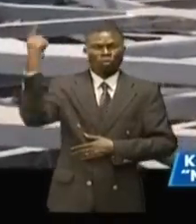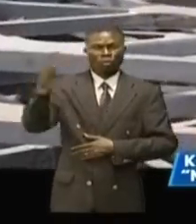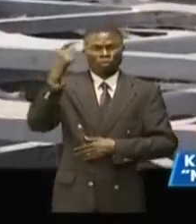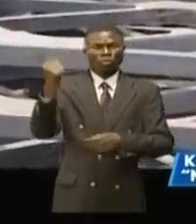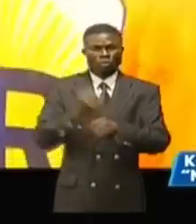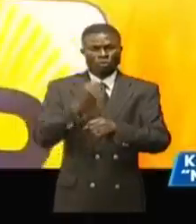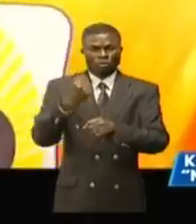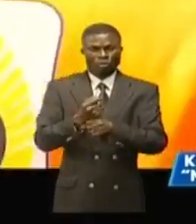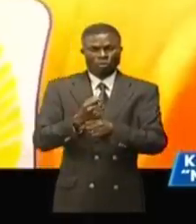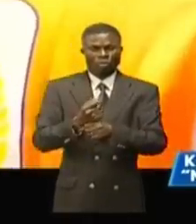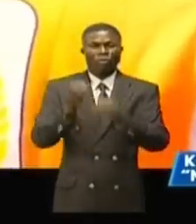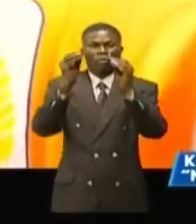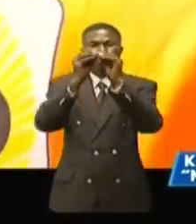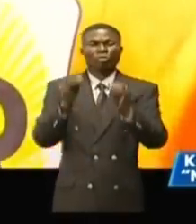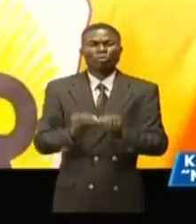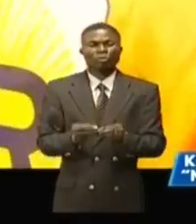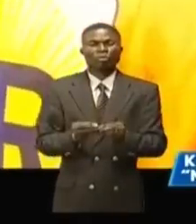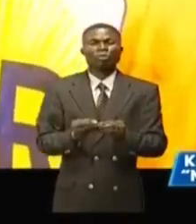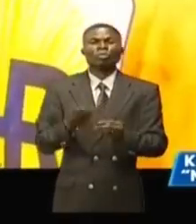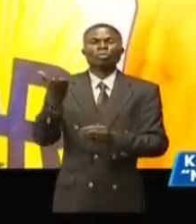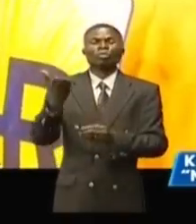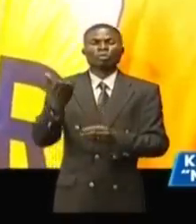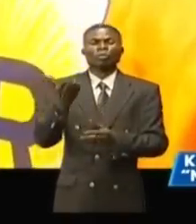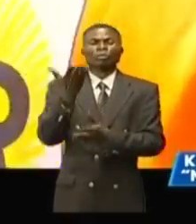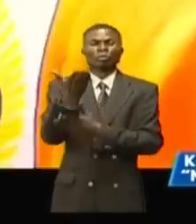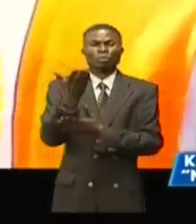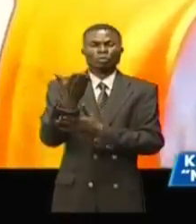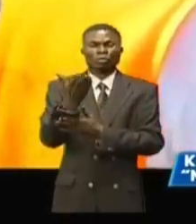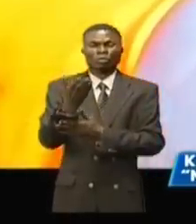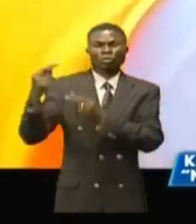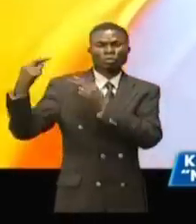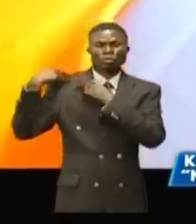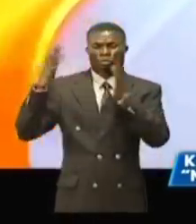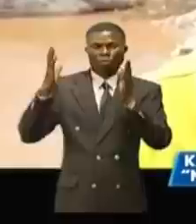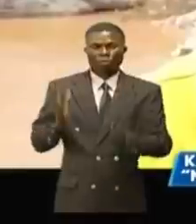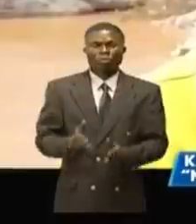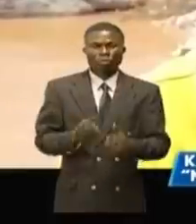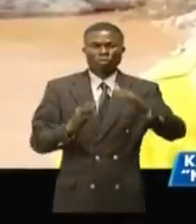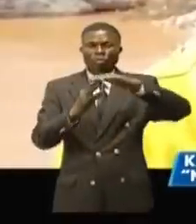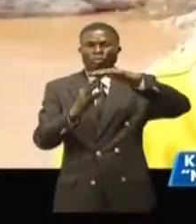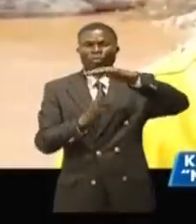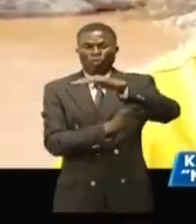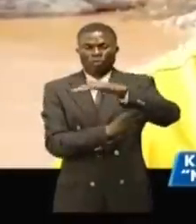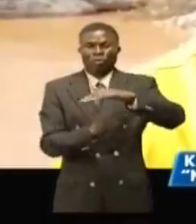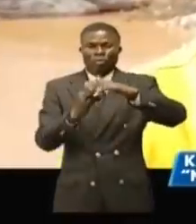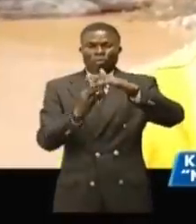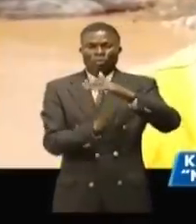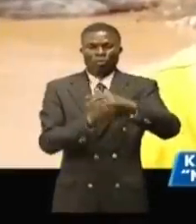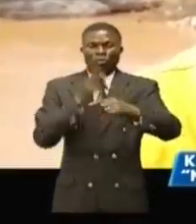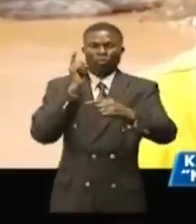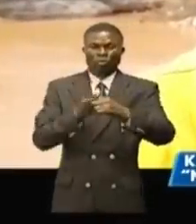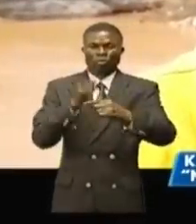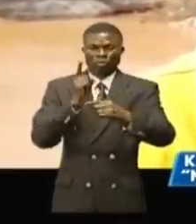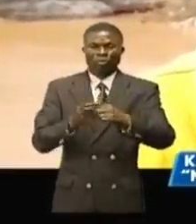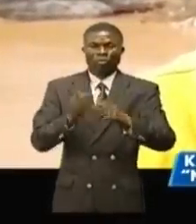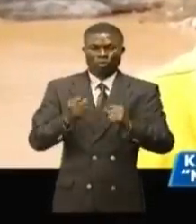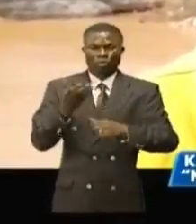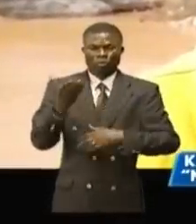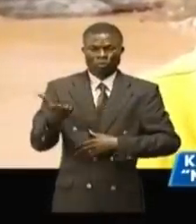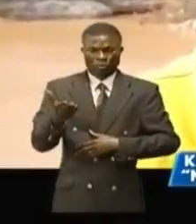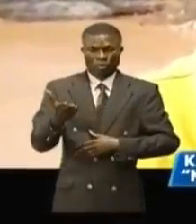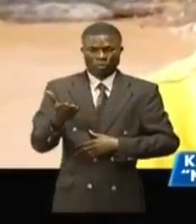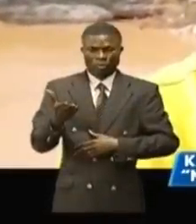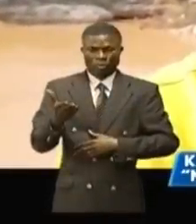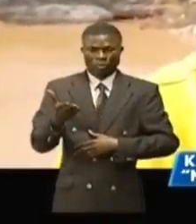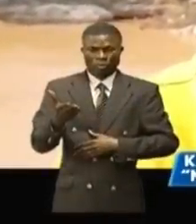travaux à exécuter ici, évoqué par le responsable des ponts. C'est un pont métallique modulaire